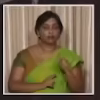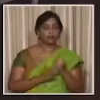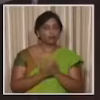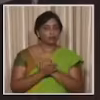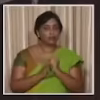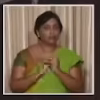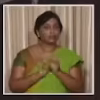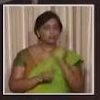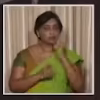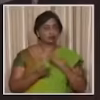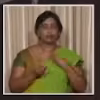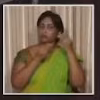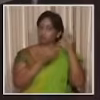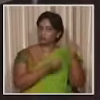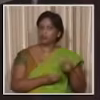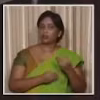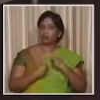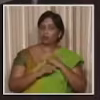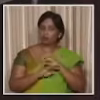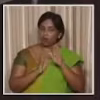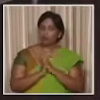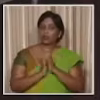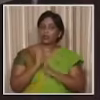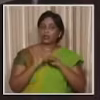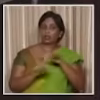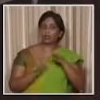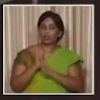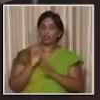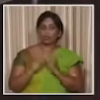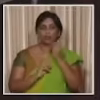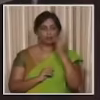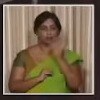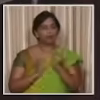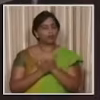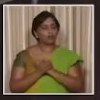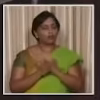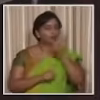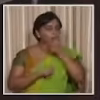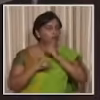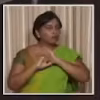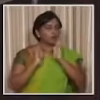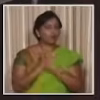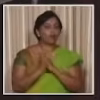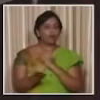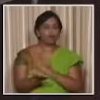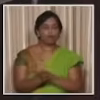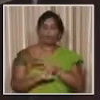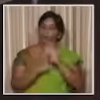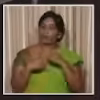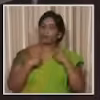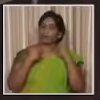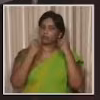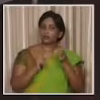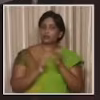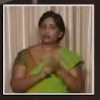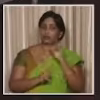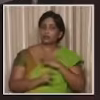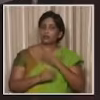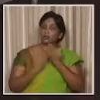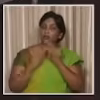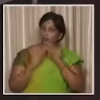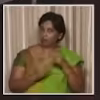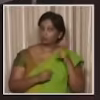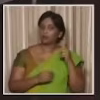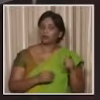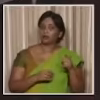සියල්ල ජනාධිපතිතුමාට බාර දුන්නා මම මේ සියල්ල ඉඩම් ඇමතිතුමාට බාර දුන්නා මේ සියලු වංචා සහ ඔප්පු සියල්ල මම එතුමාට බාර දුන්නා මම ජනාධිපතිතුමාට ස්තුතිවන්ත